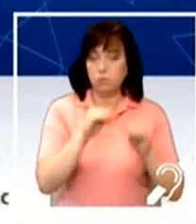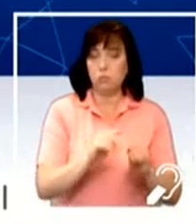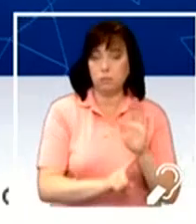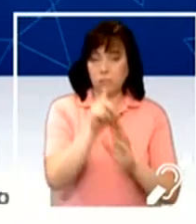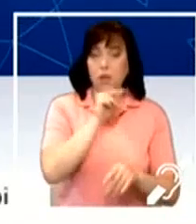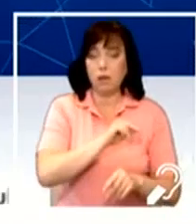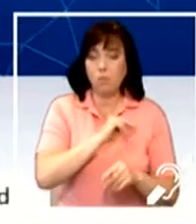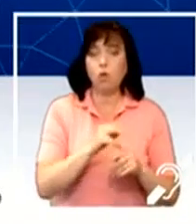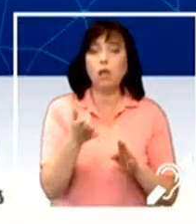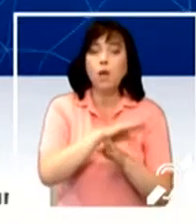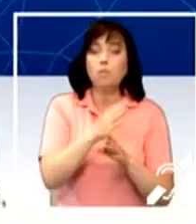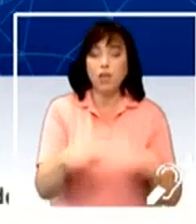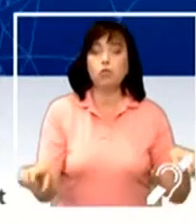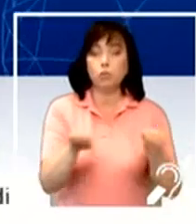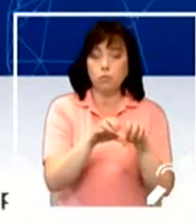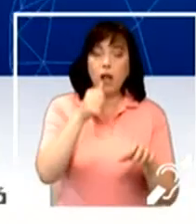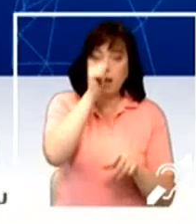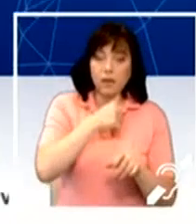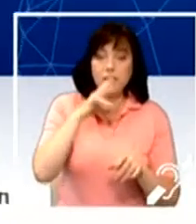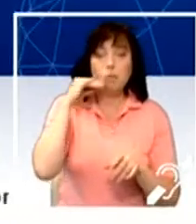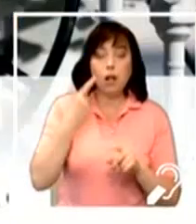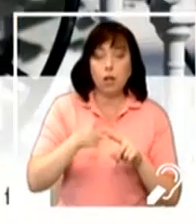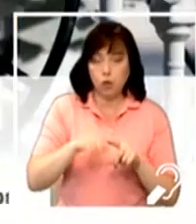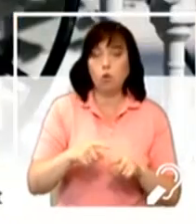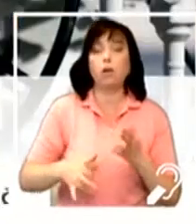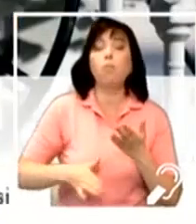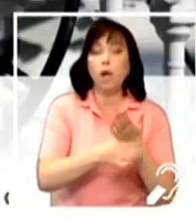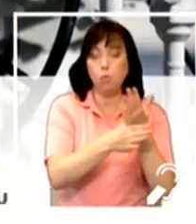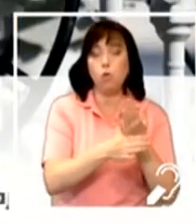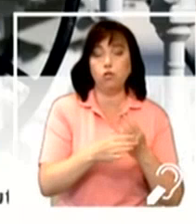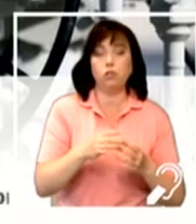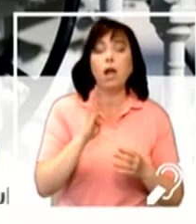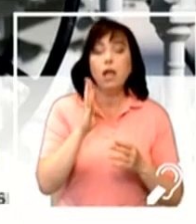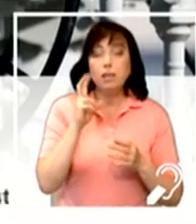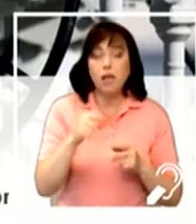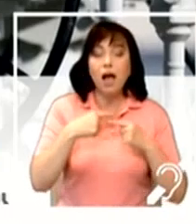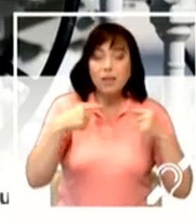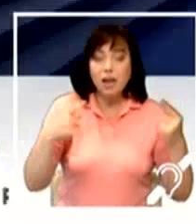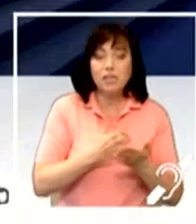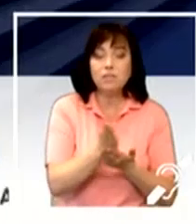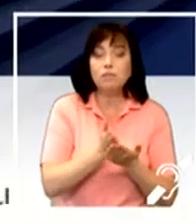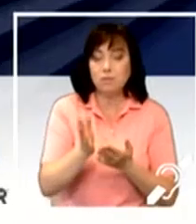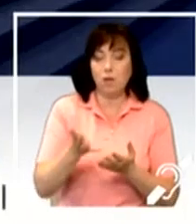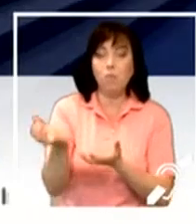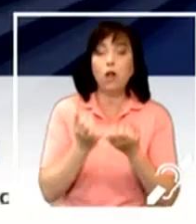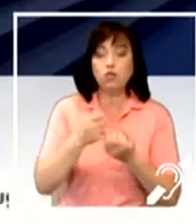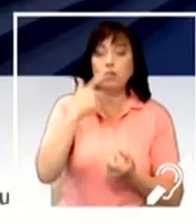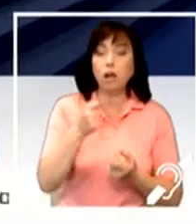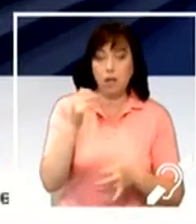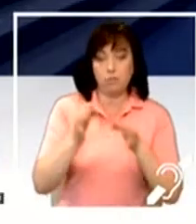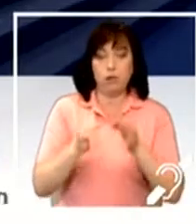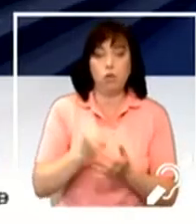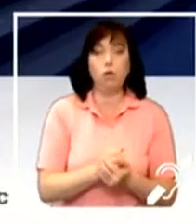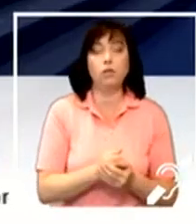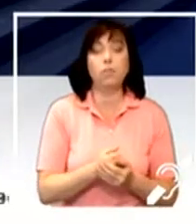funcțiune interconectorul Grecia-Bulgaria, care va contribui în mod semnificativ la diversificarea surselor de aprovizionare cu gaze